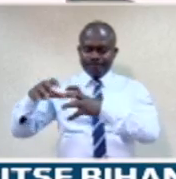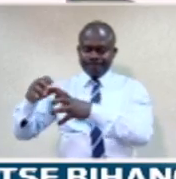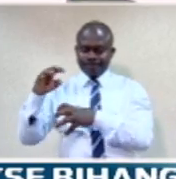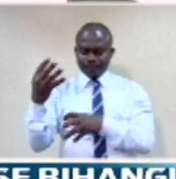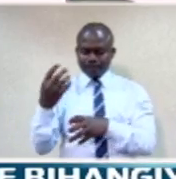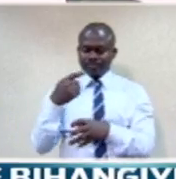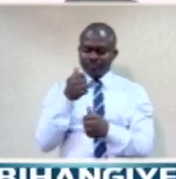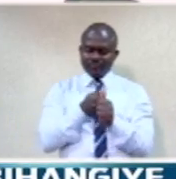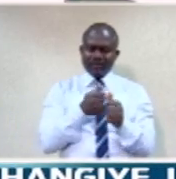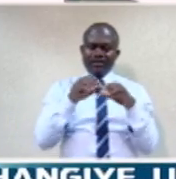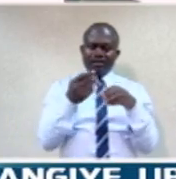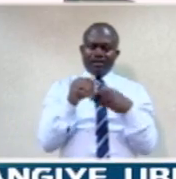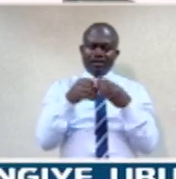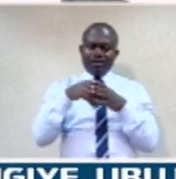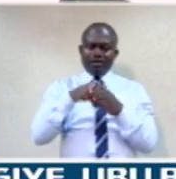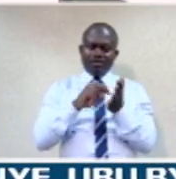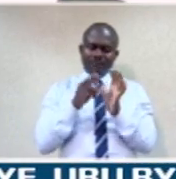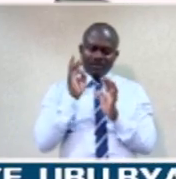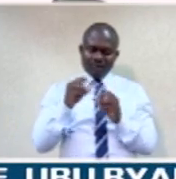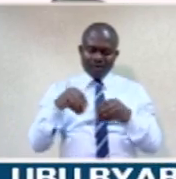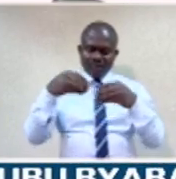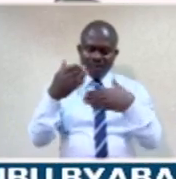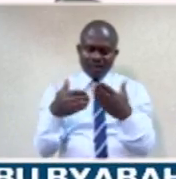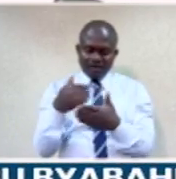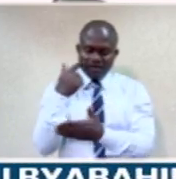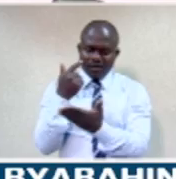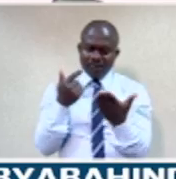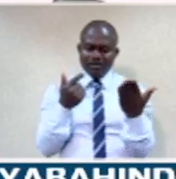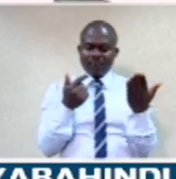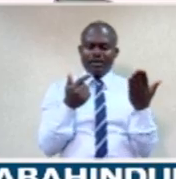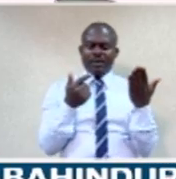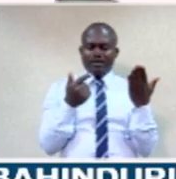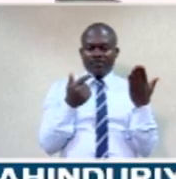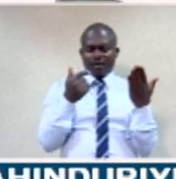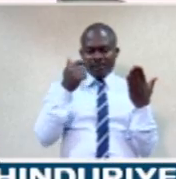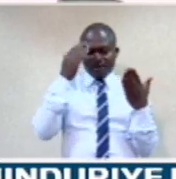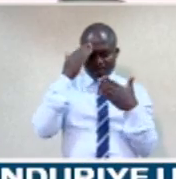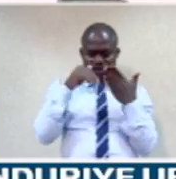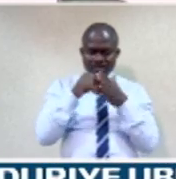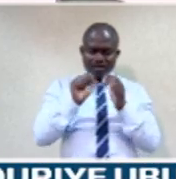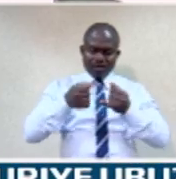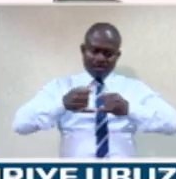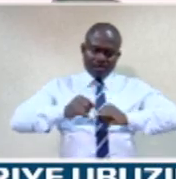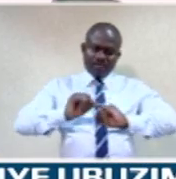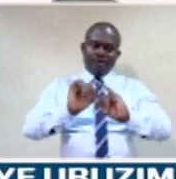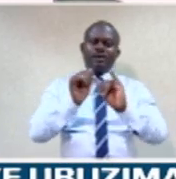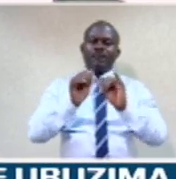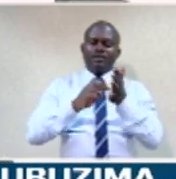hari amafaranga ari muri proje tuzayigenera y'inkunga yo kugira ngo bashyire mu bikorwa umushinga